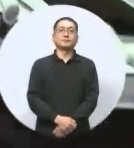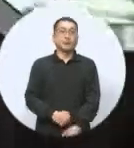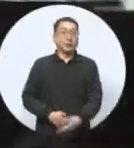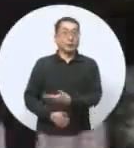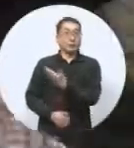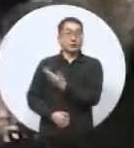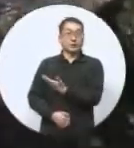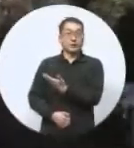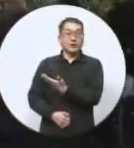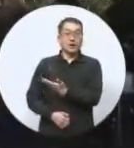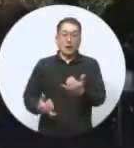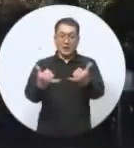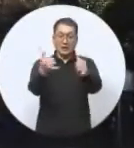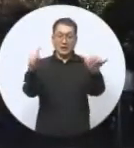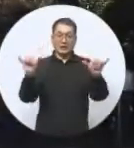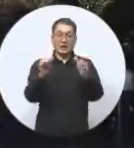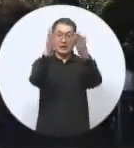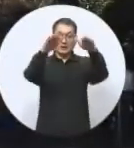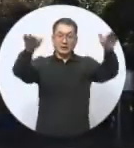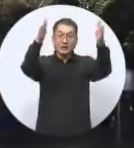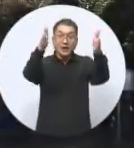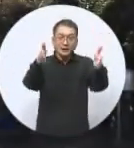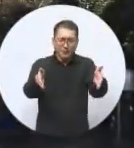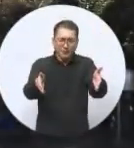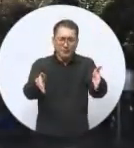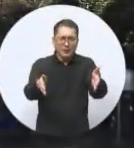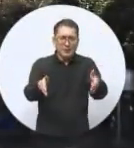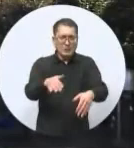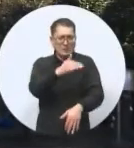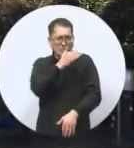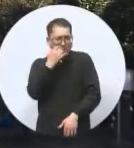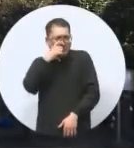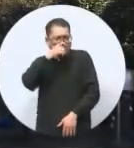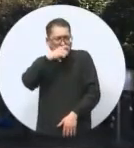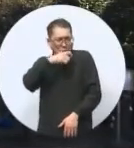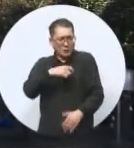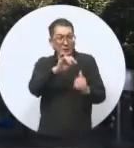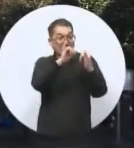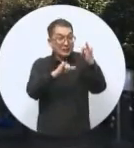そしてこちらが社殿、風格がありますね。